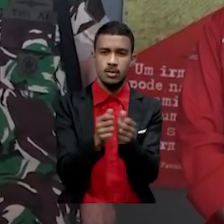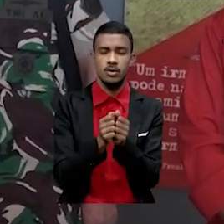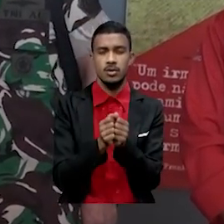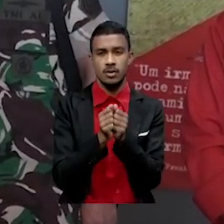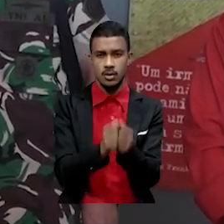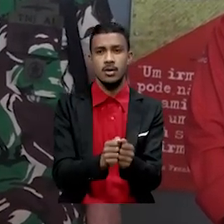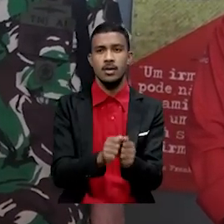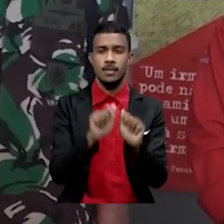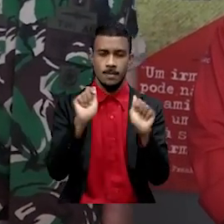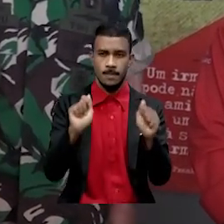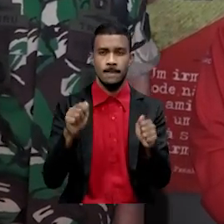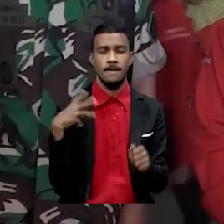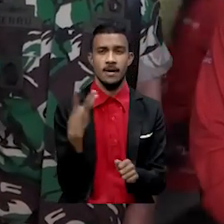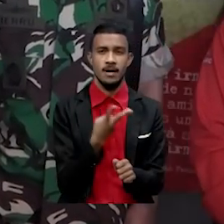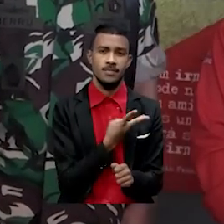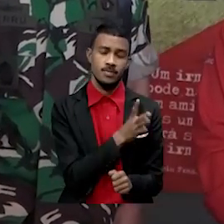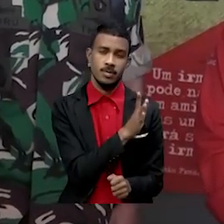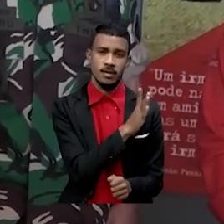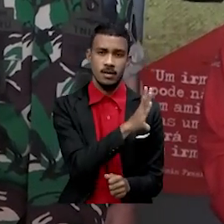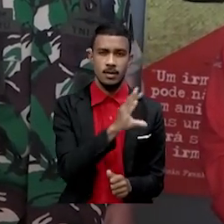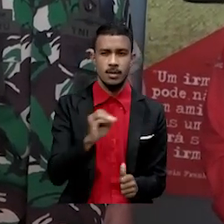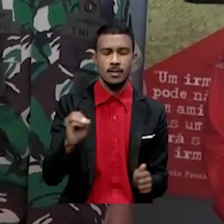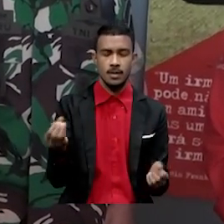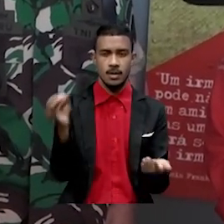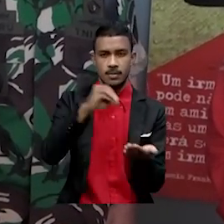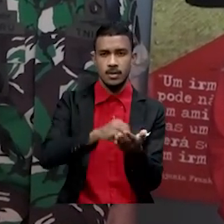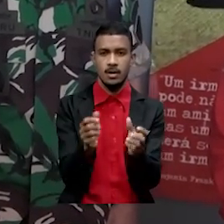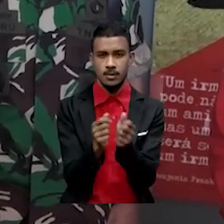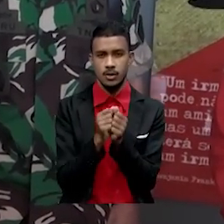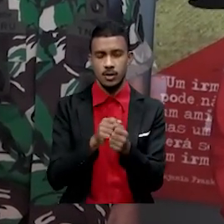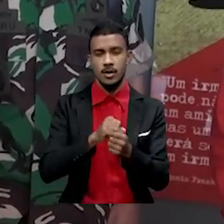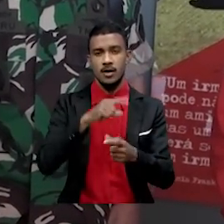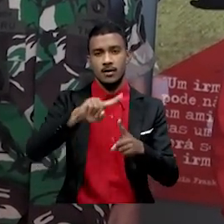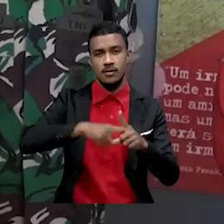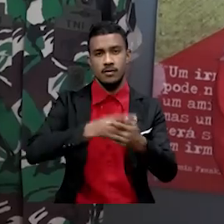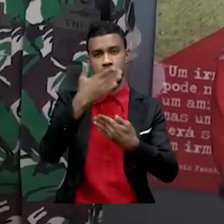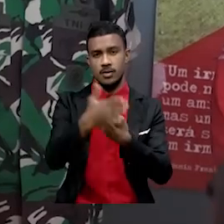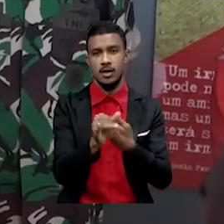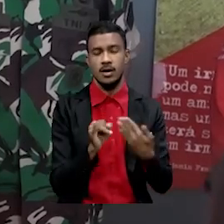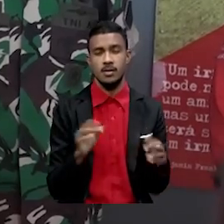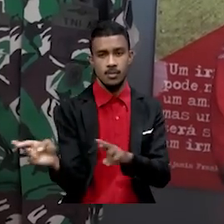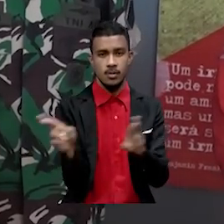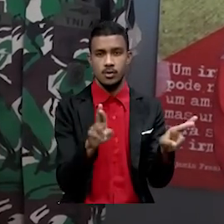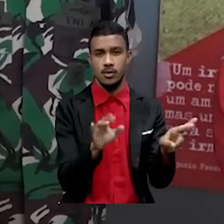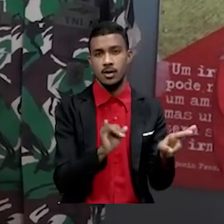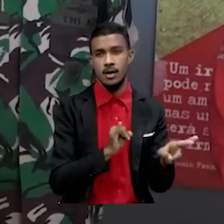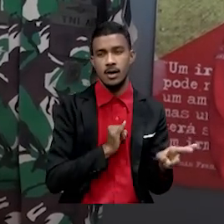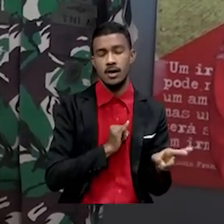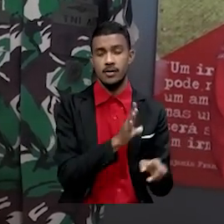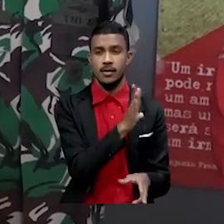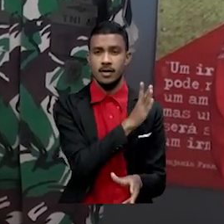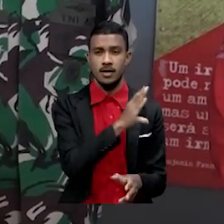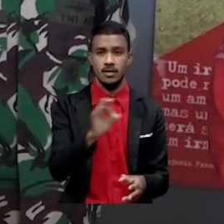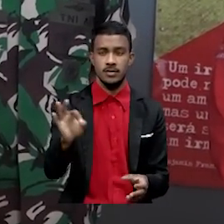berarti kami menyiapkan budget yang lebih untuk tahun depan dan saya siap saya usahakan kalau channel